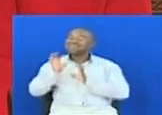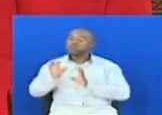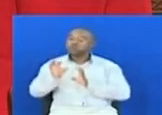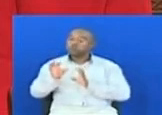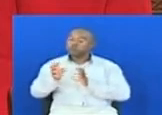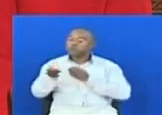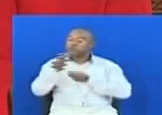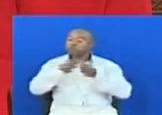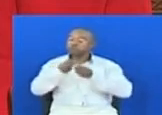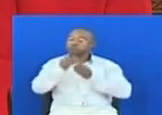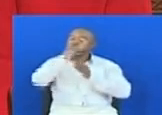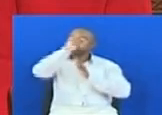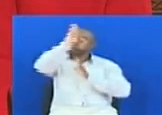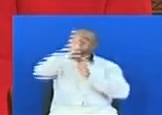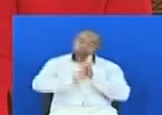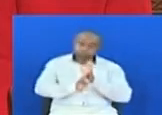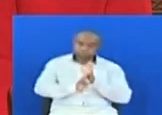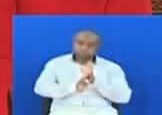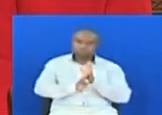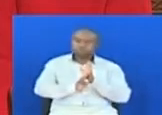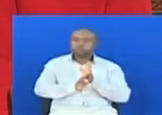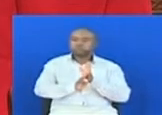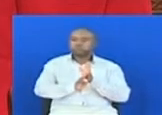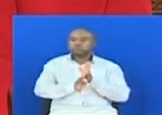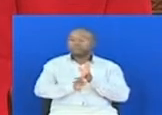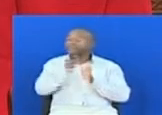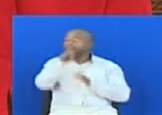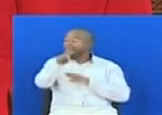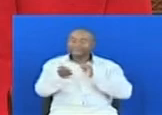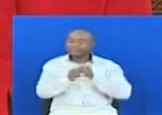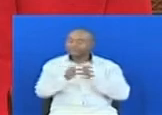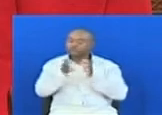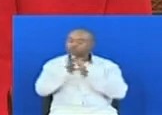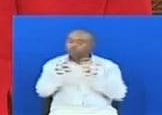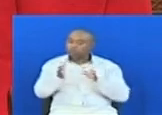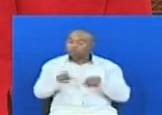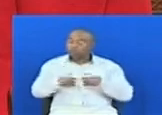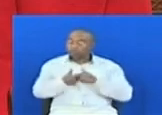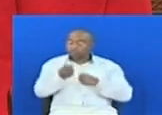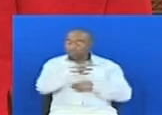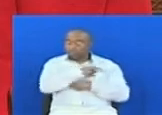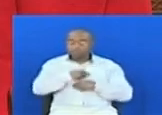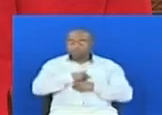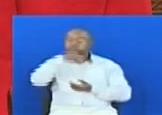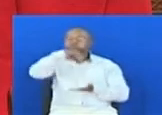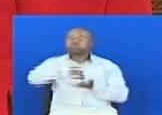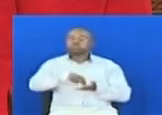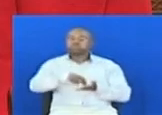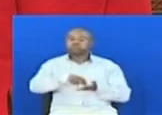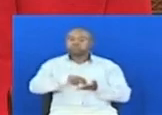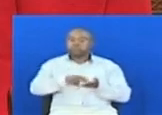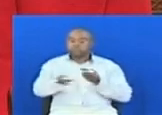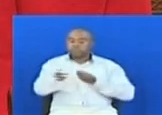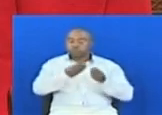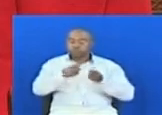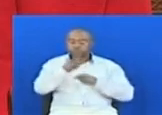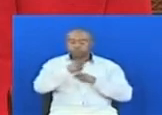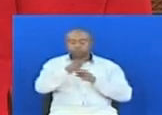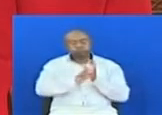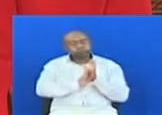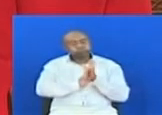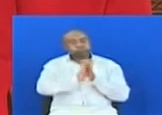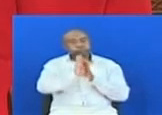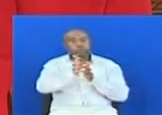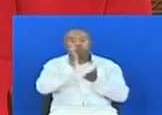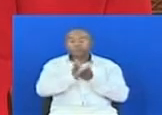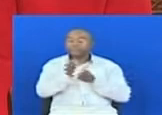la anguko la uchumi. Anguko la uchumi ni tatizo kubwa sana, lakini ameweza kusimamia na uchumi wetu tunakwenda. Ziko changamoto za